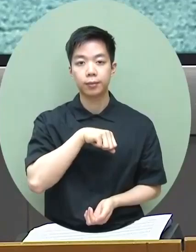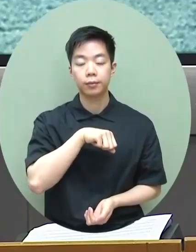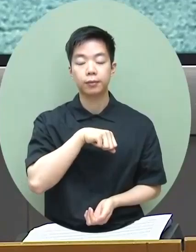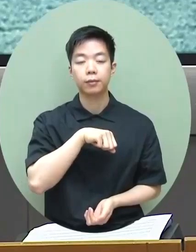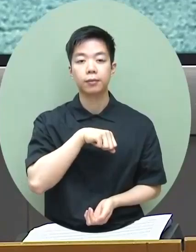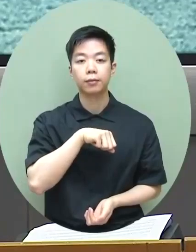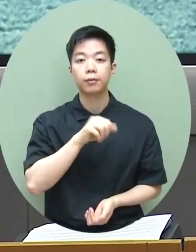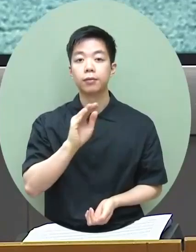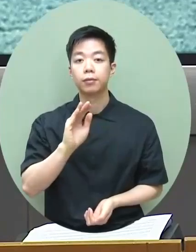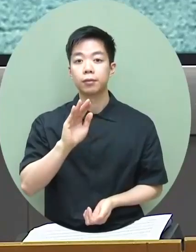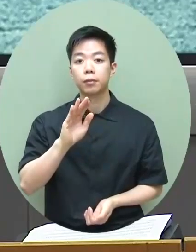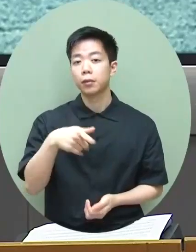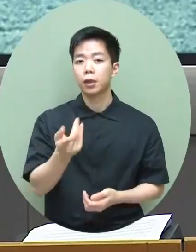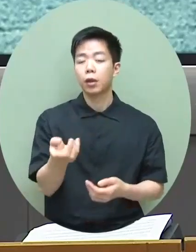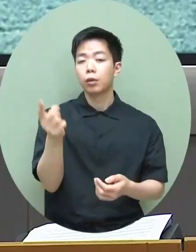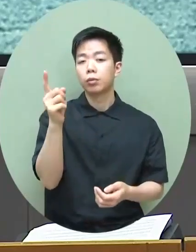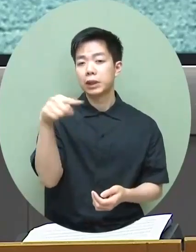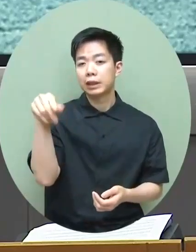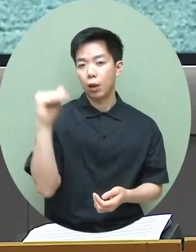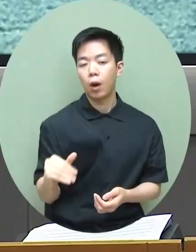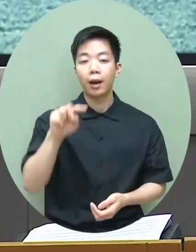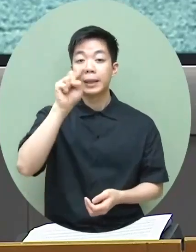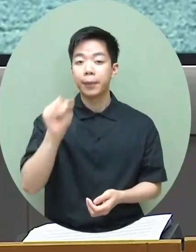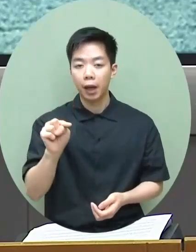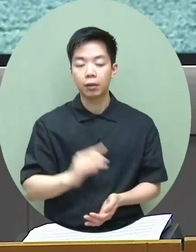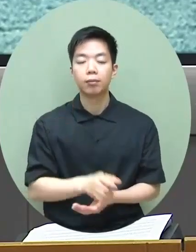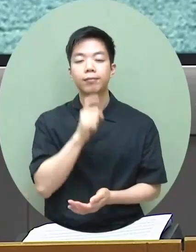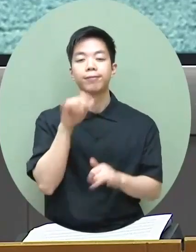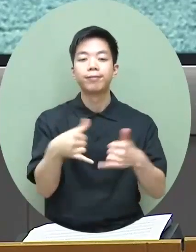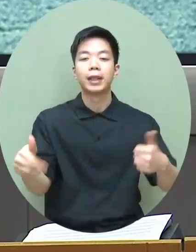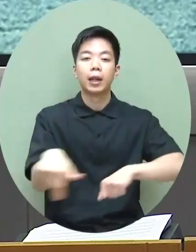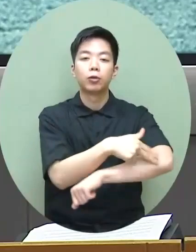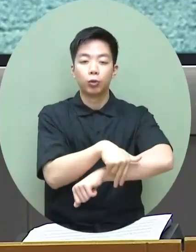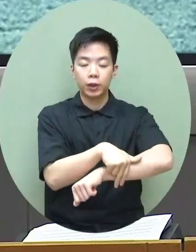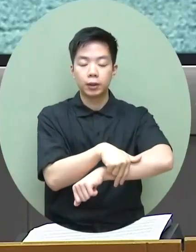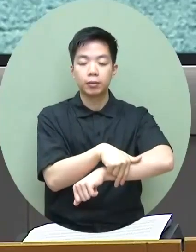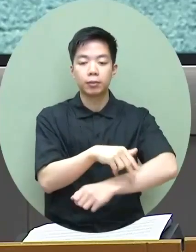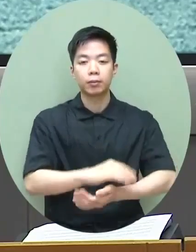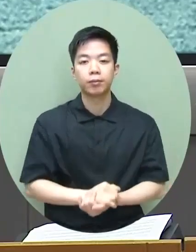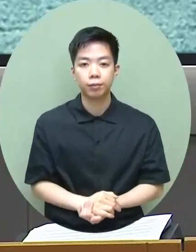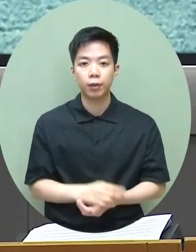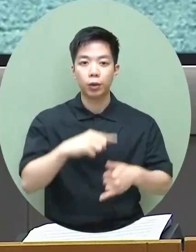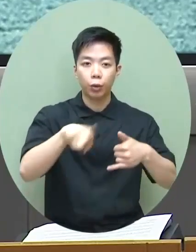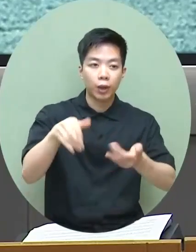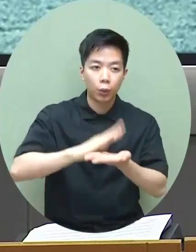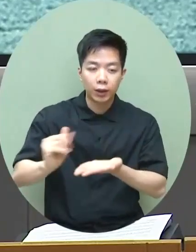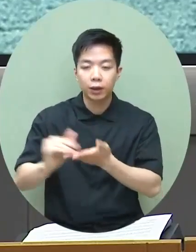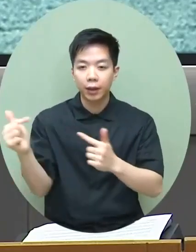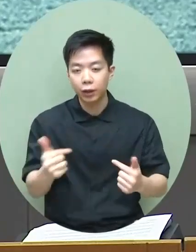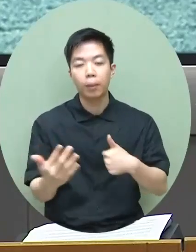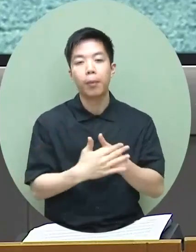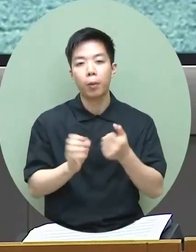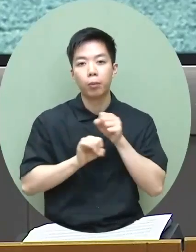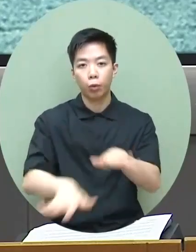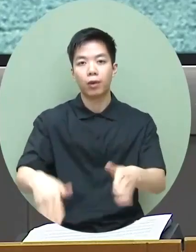生。当然最要紧的还是打疫苗，因为打疫苗可以控制这个疫情